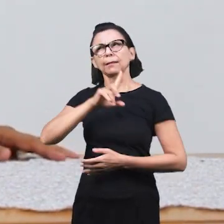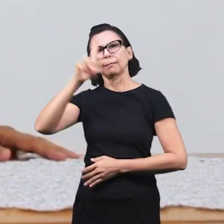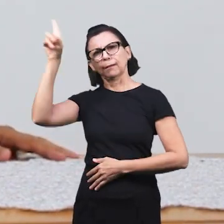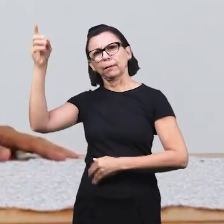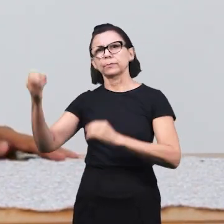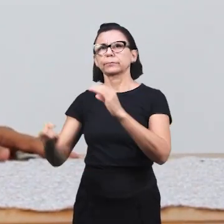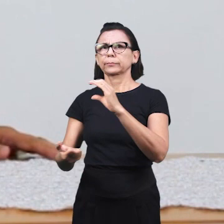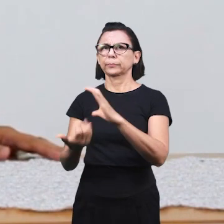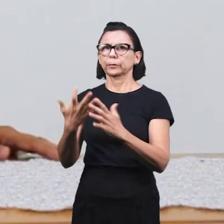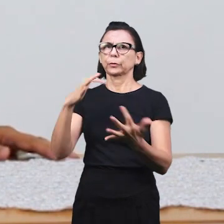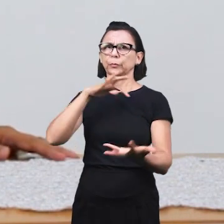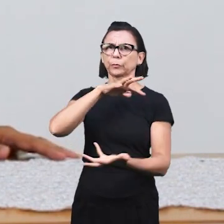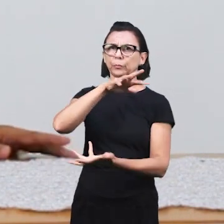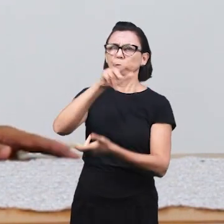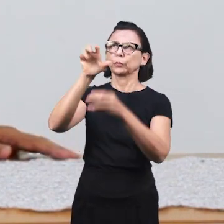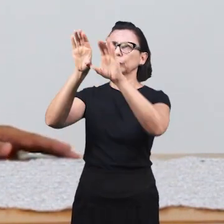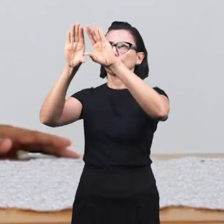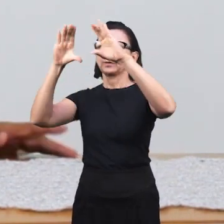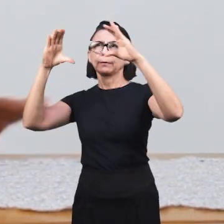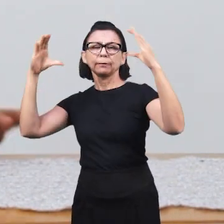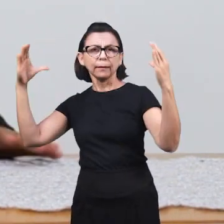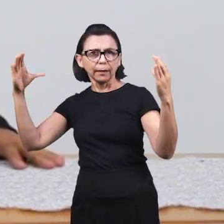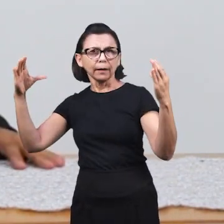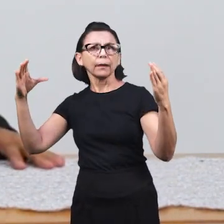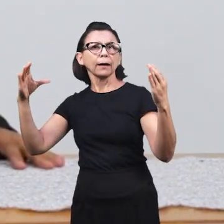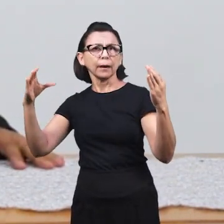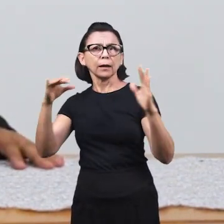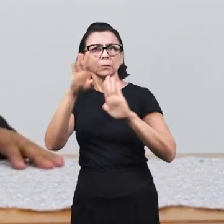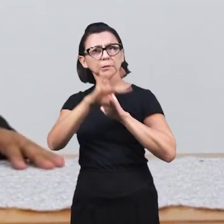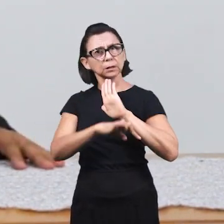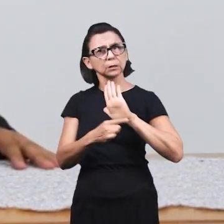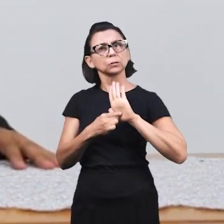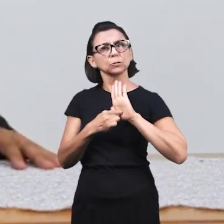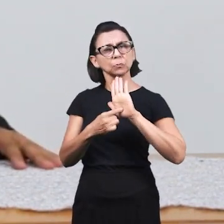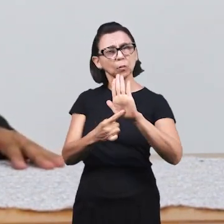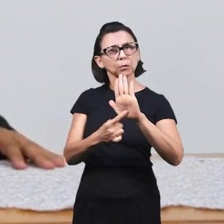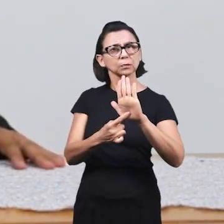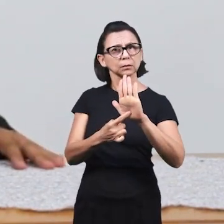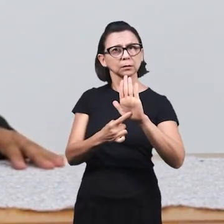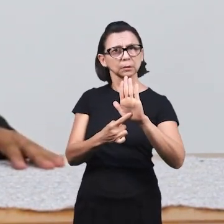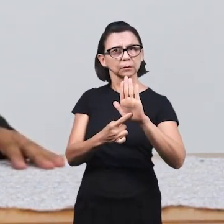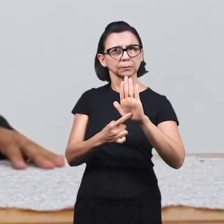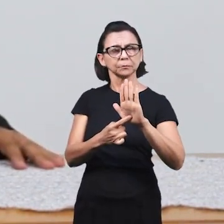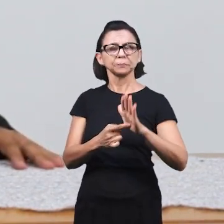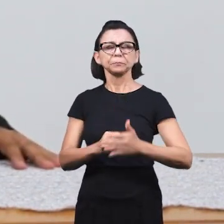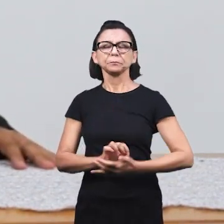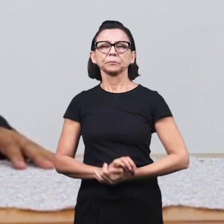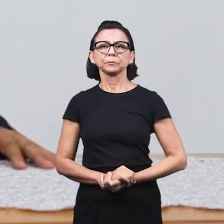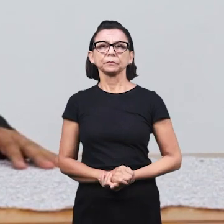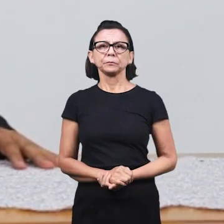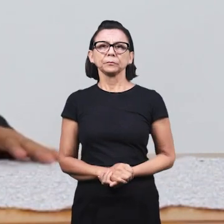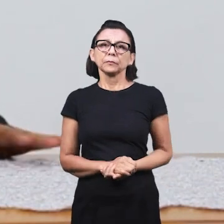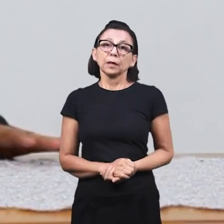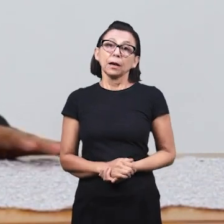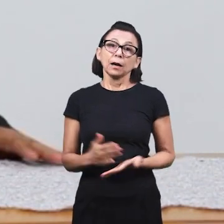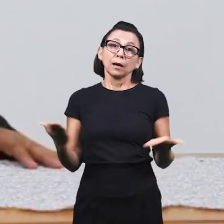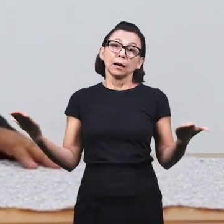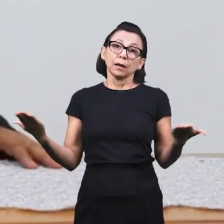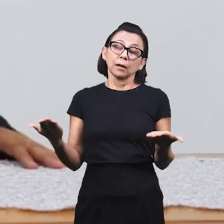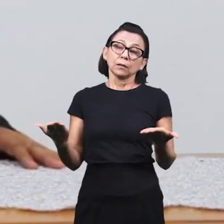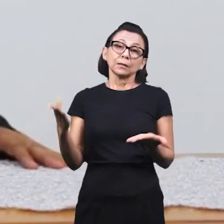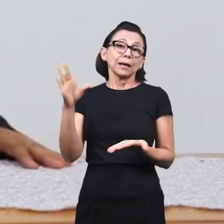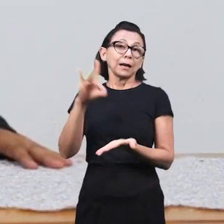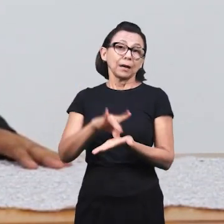помощь наша от Господа, сотворившего небо и землю, как псалмист здесь свидетельствует. Это привлекает наше